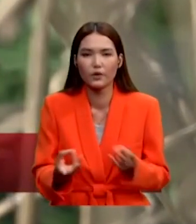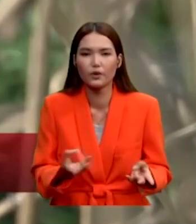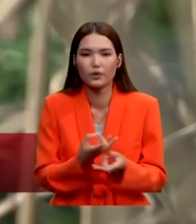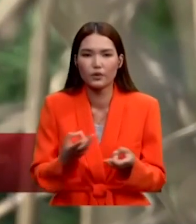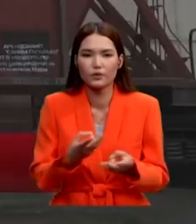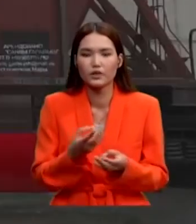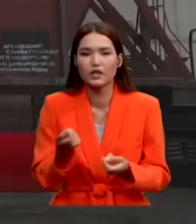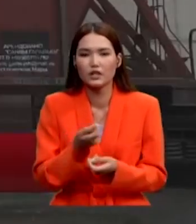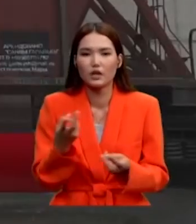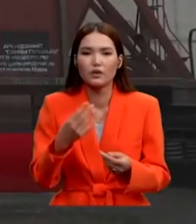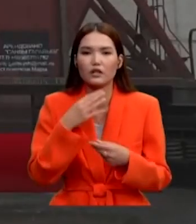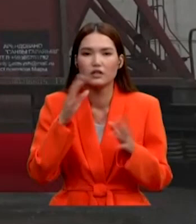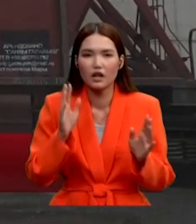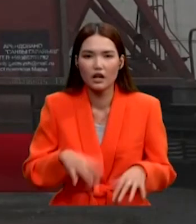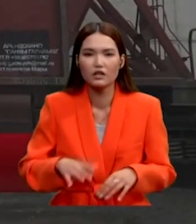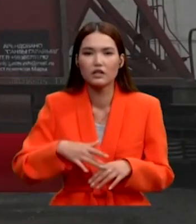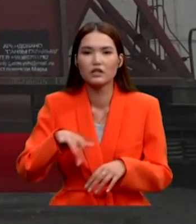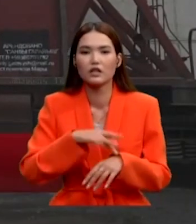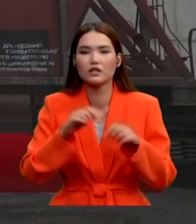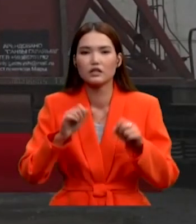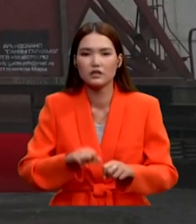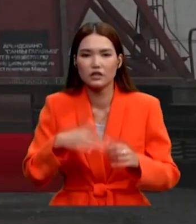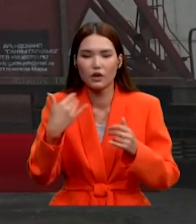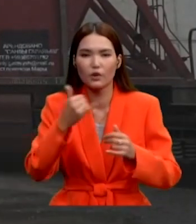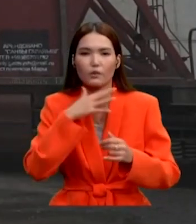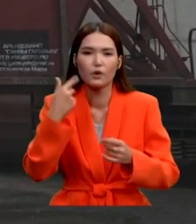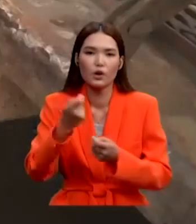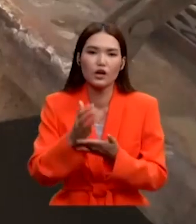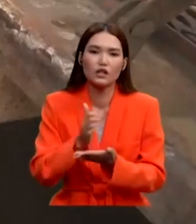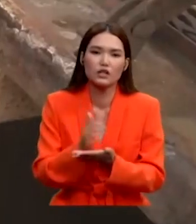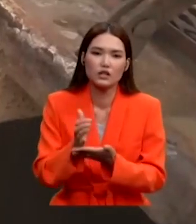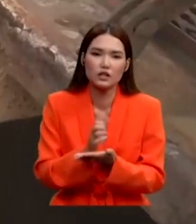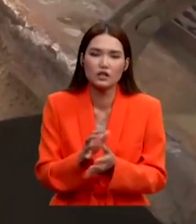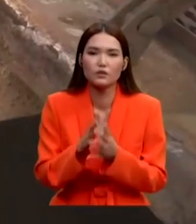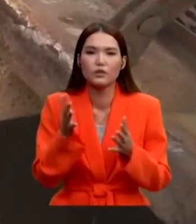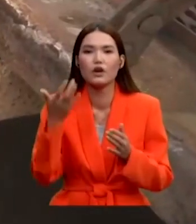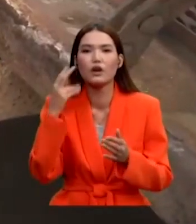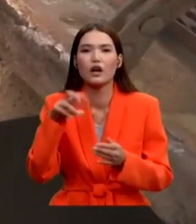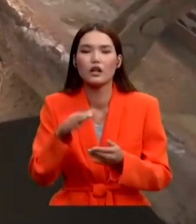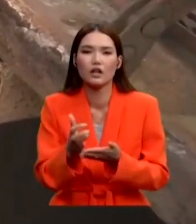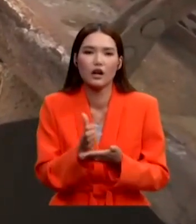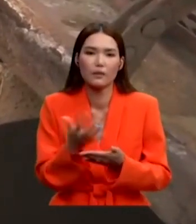зерна будет достаточно. В стране имеется переходящий запас пшеницы с урожая прошлых лет – около